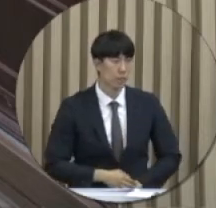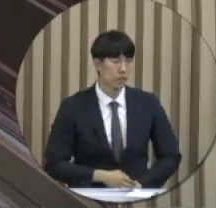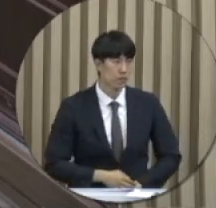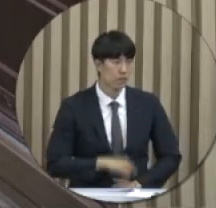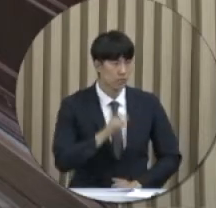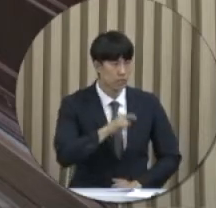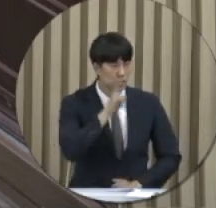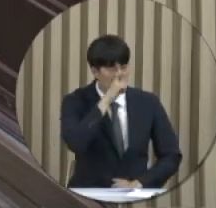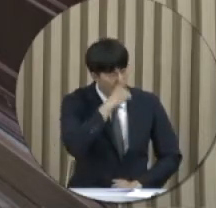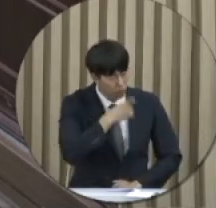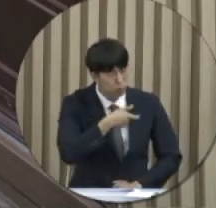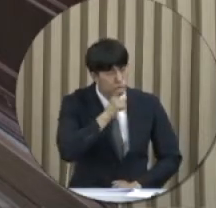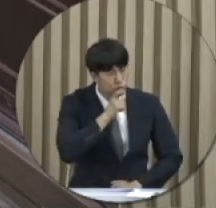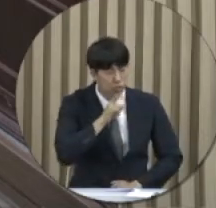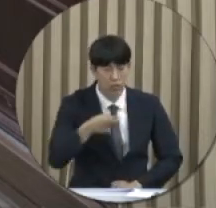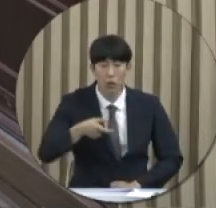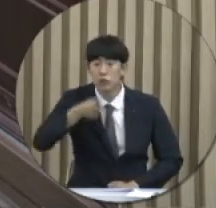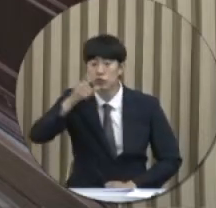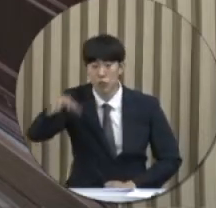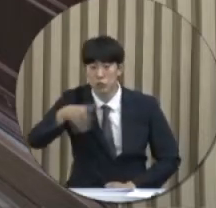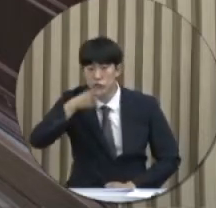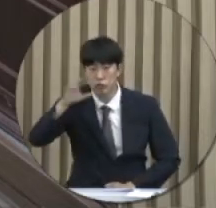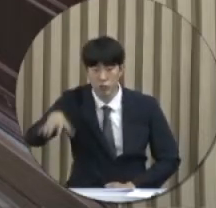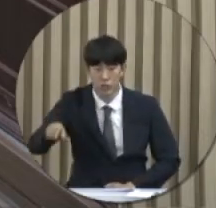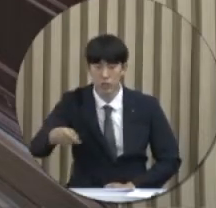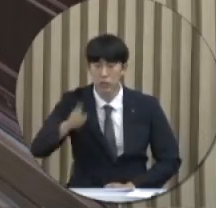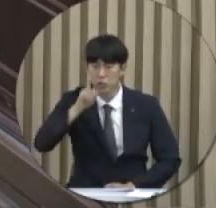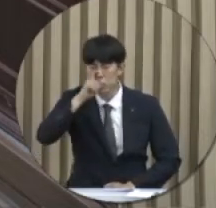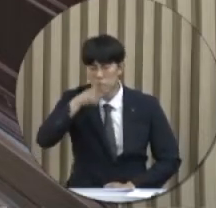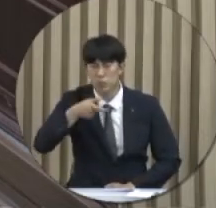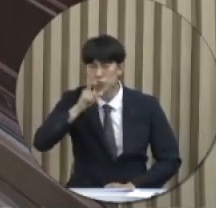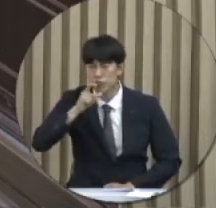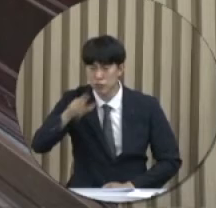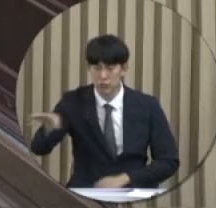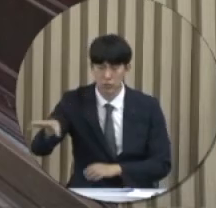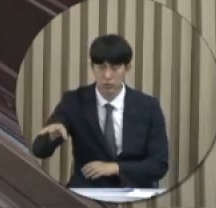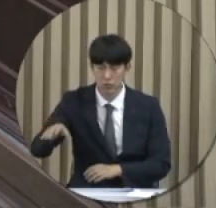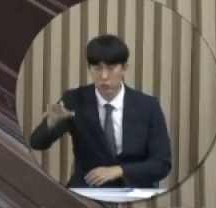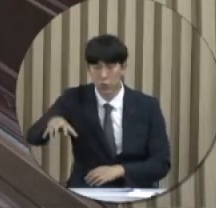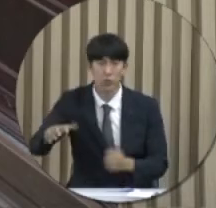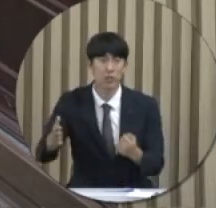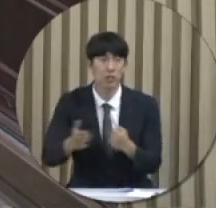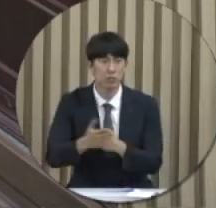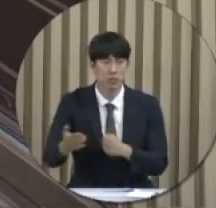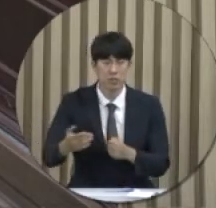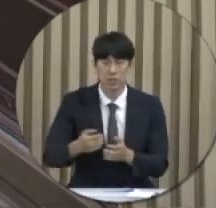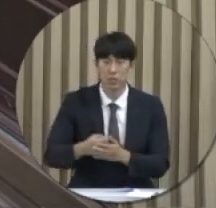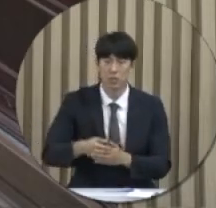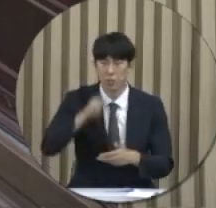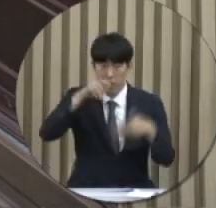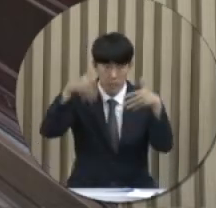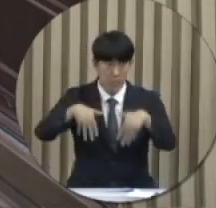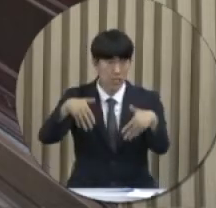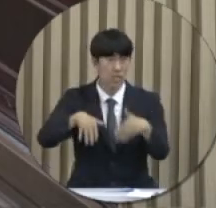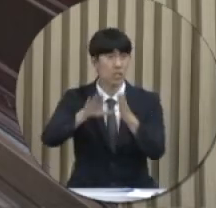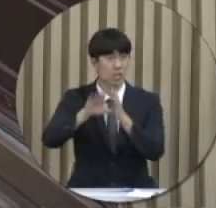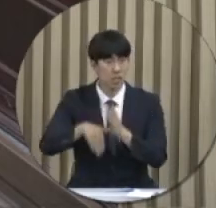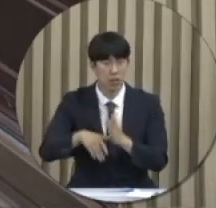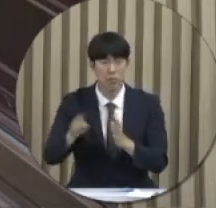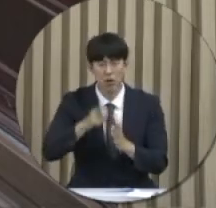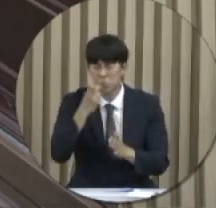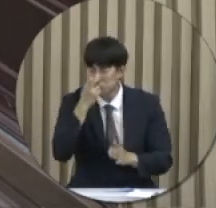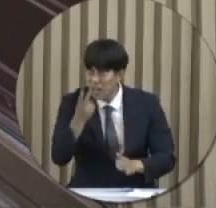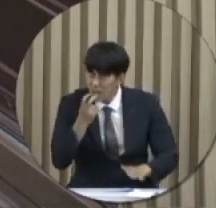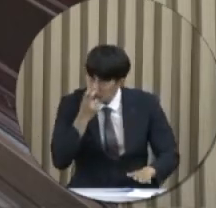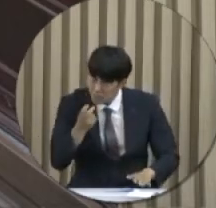이 하수종말 수원의 하수종말 처리장으로 인해서 특히 기류 정체되고 이렇게 우기 때 되면 이 악취